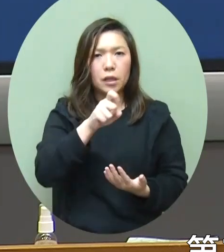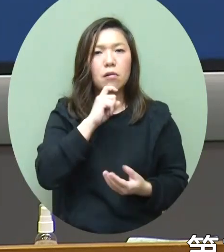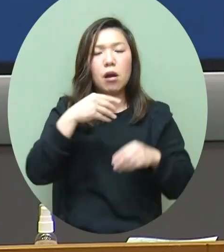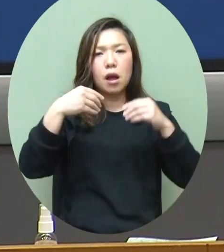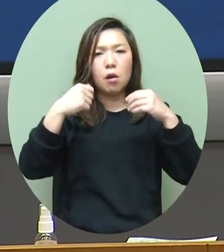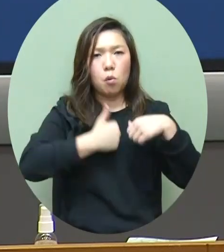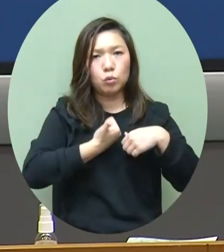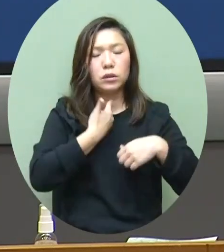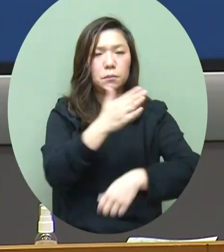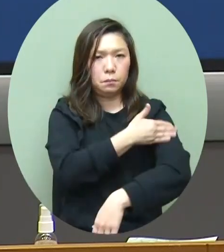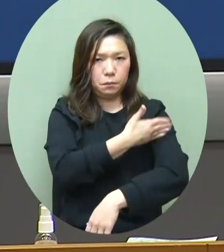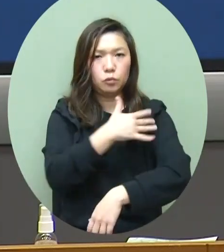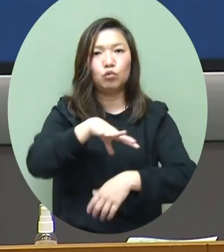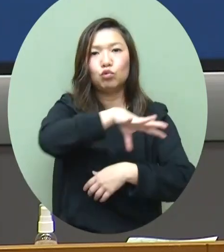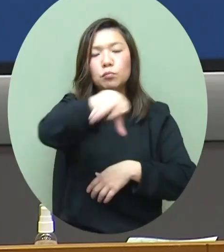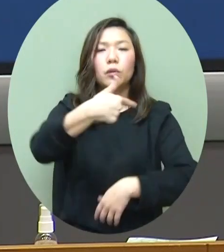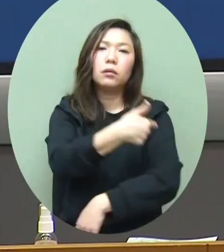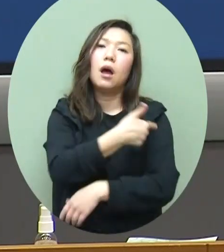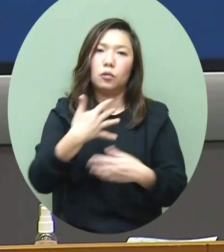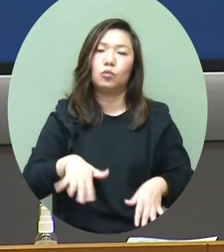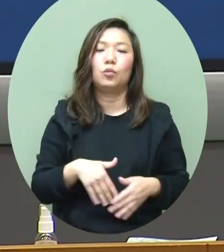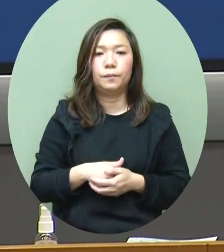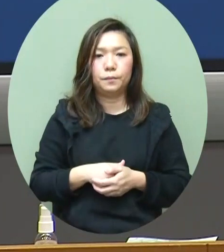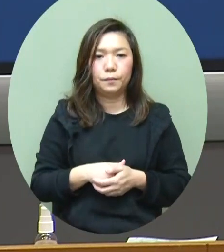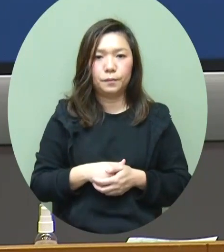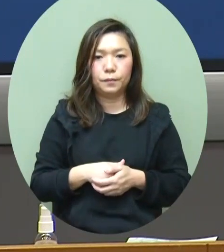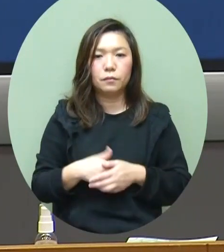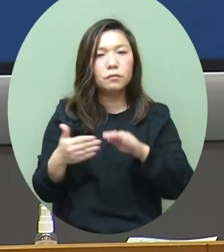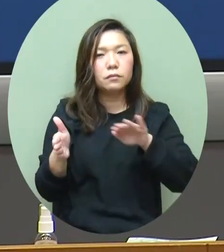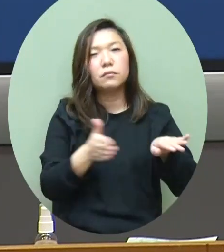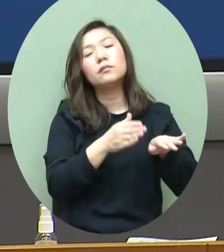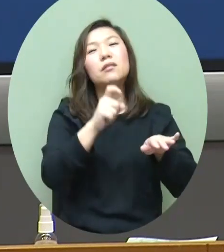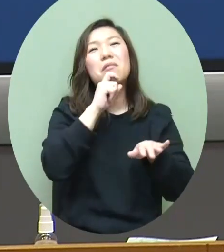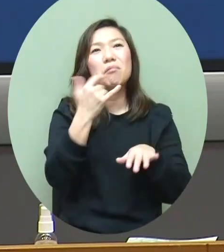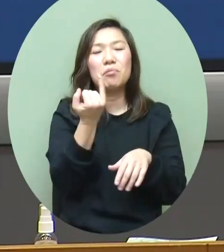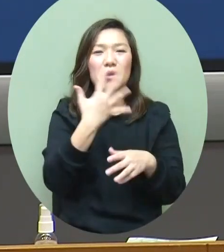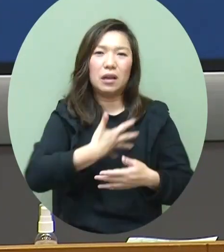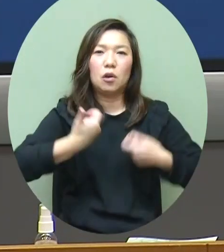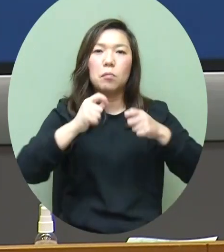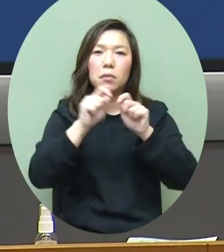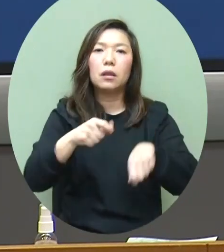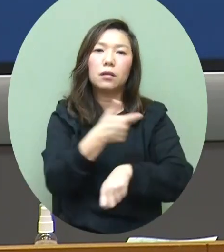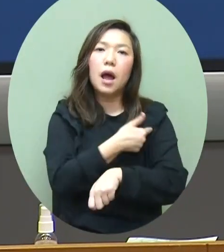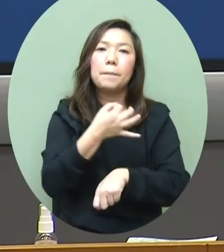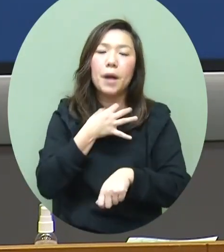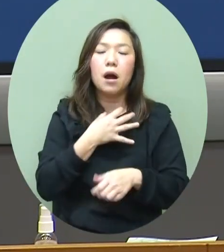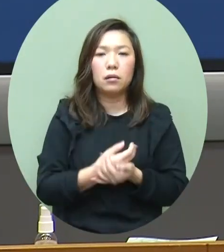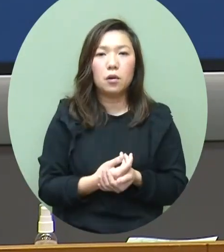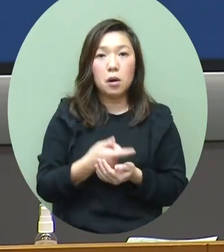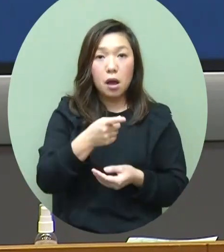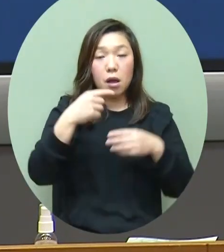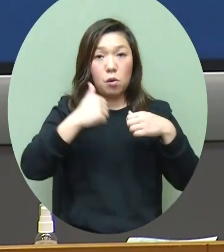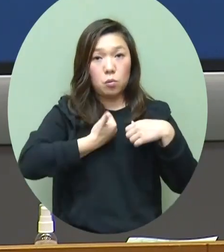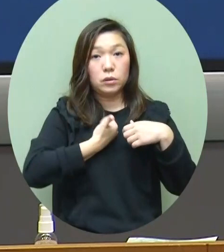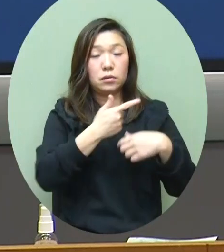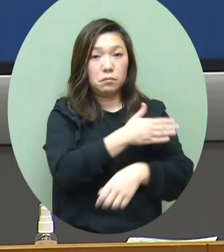員已經差唔多全部係打針噶啦，除咗係有一啲嘅健康嘅理由啦，咁所以教職員同埋